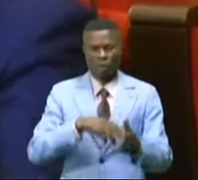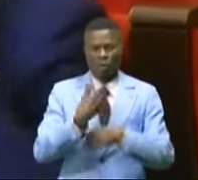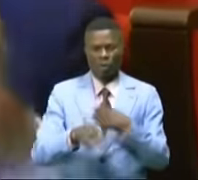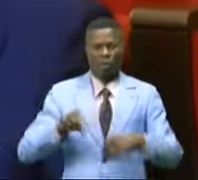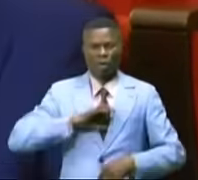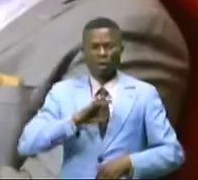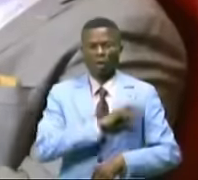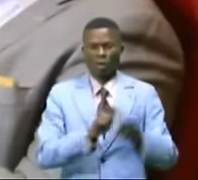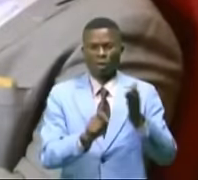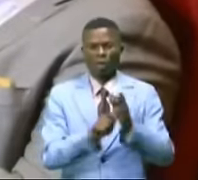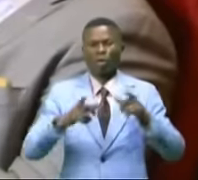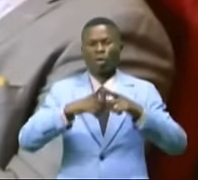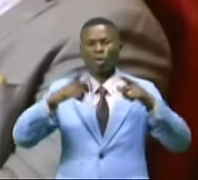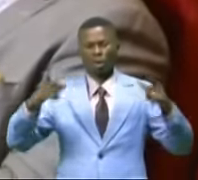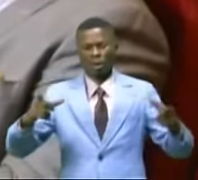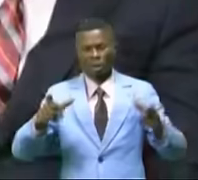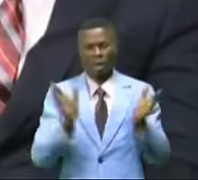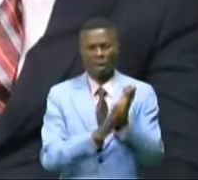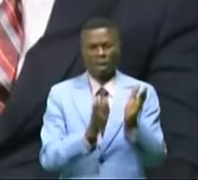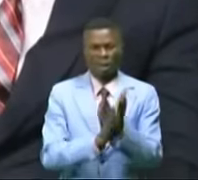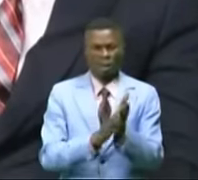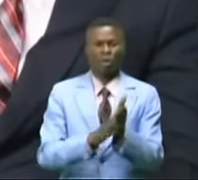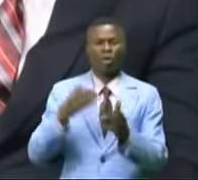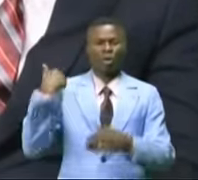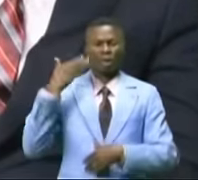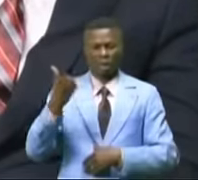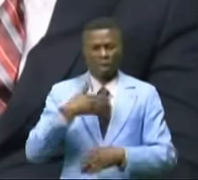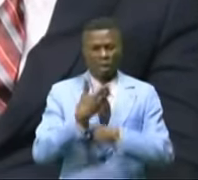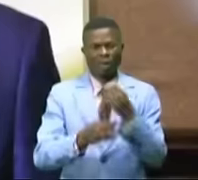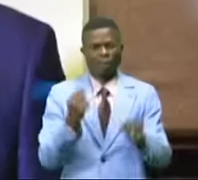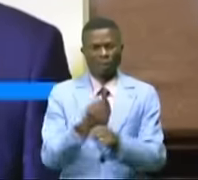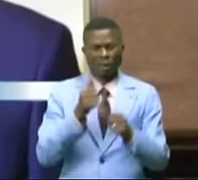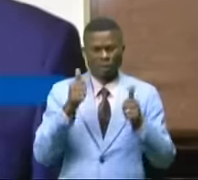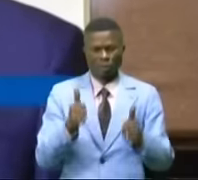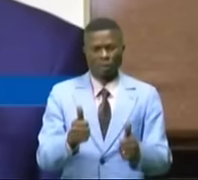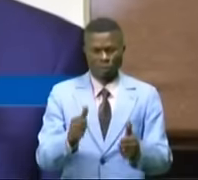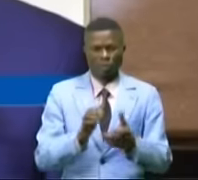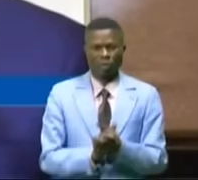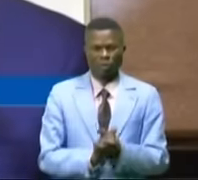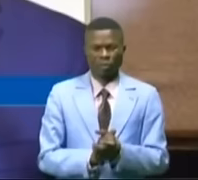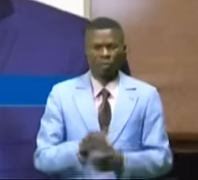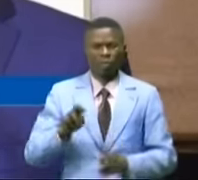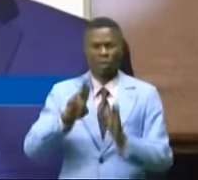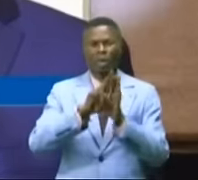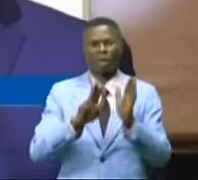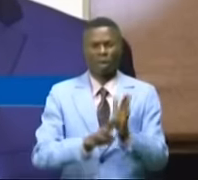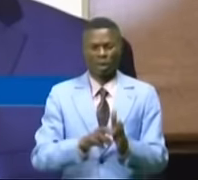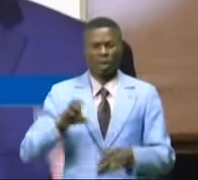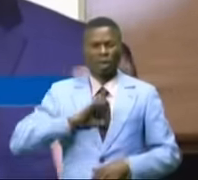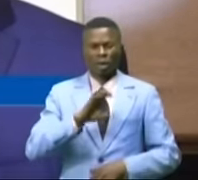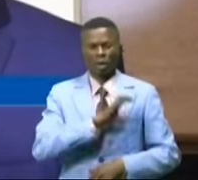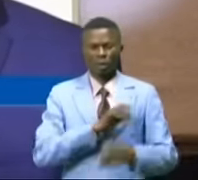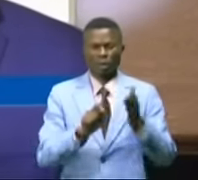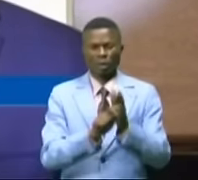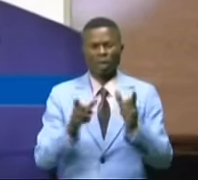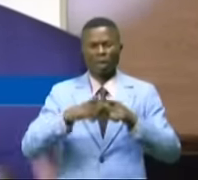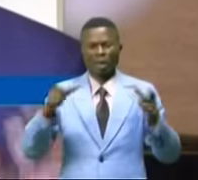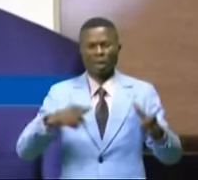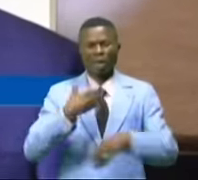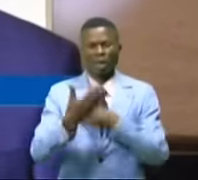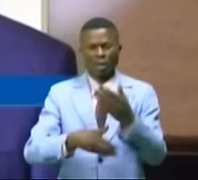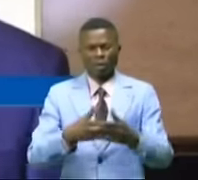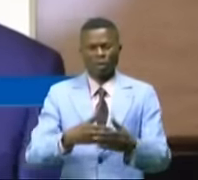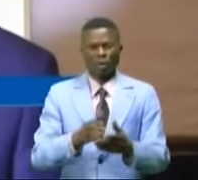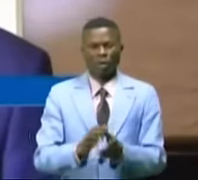comité technique élargi pour que cet établissement public accomplisse sa mission. Le rôle du comité technique élargi, c'est aussi mobiliser